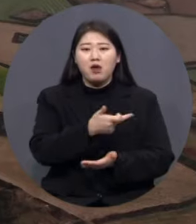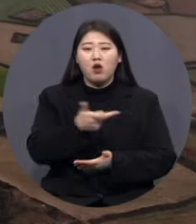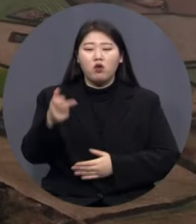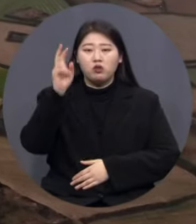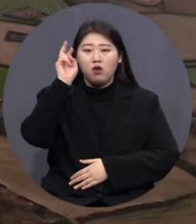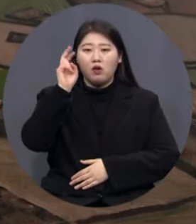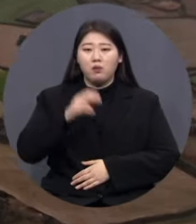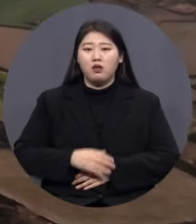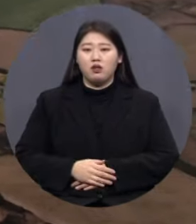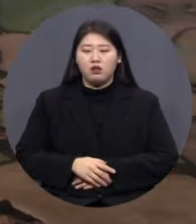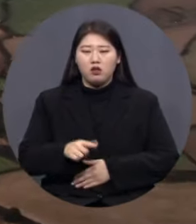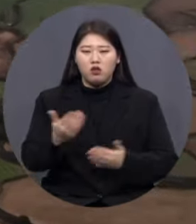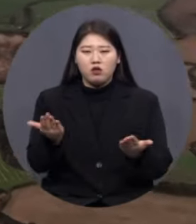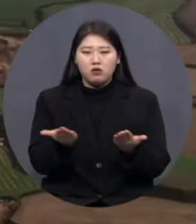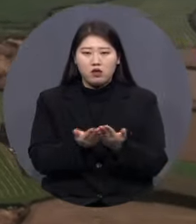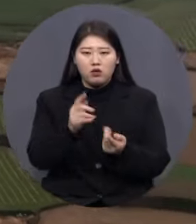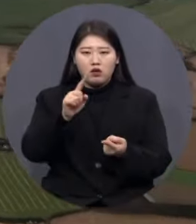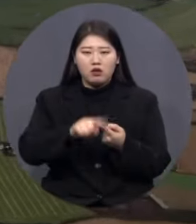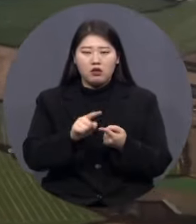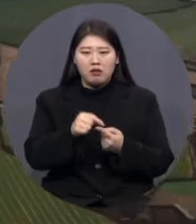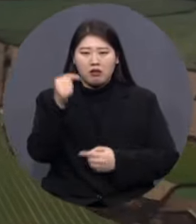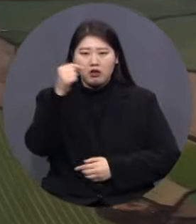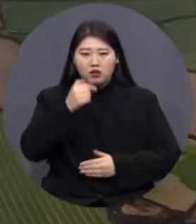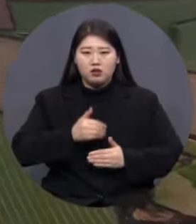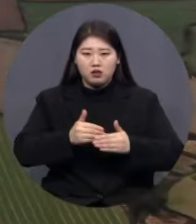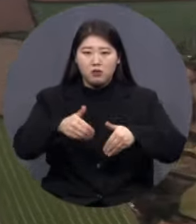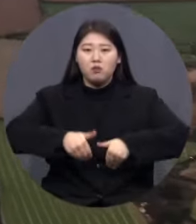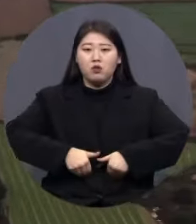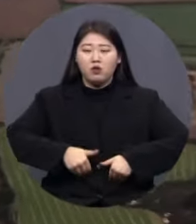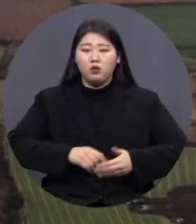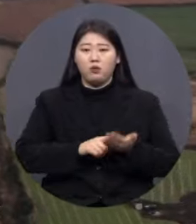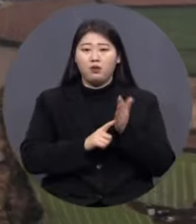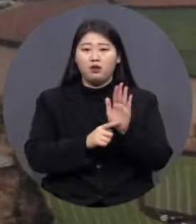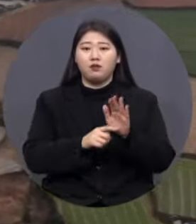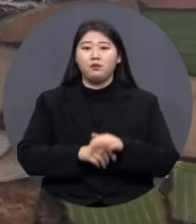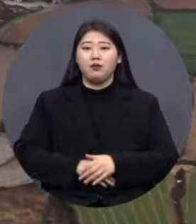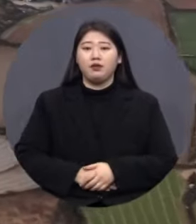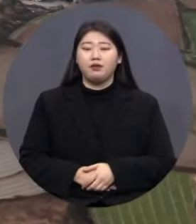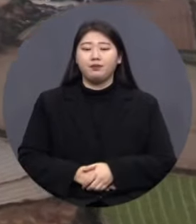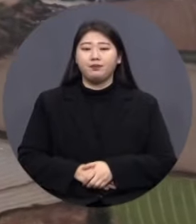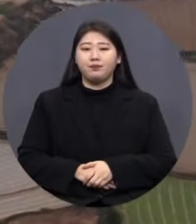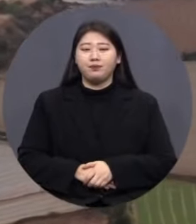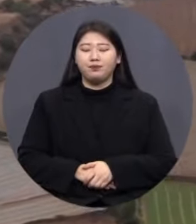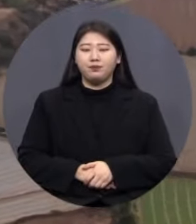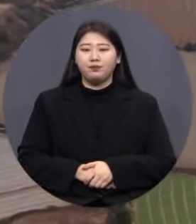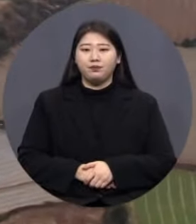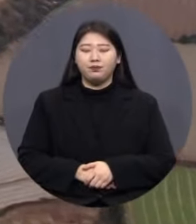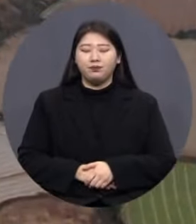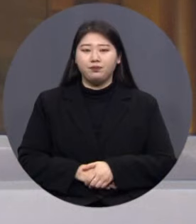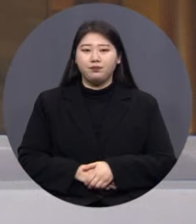없어 대응에 신중해야 한다는 목소리가 나오고 있습니다 MBC 뉴스 홍수현